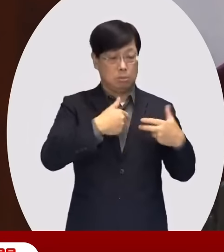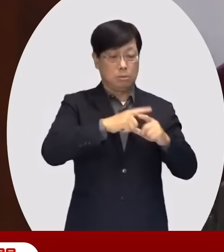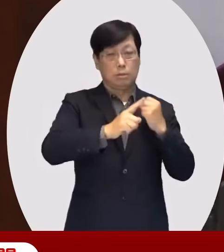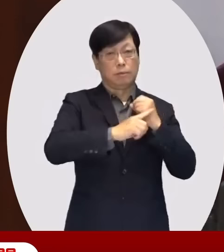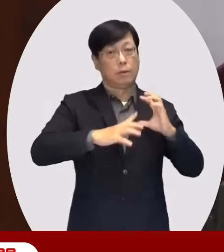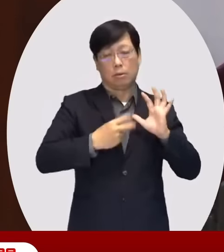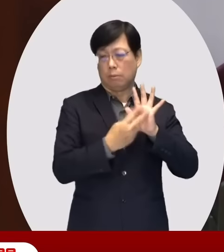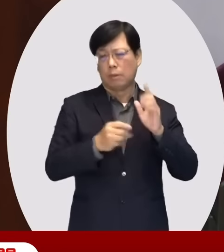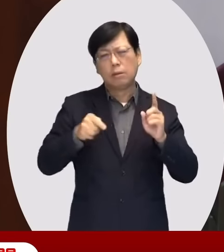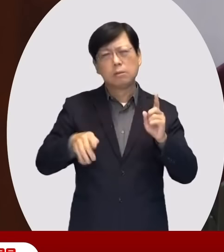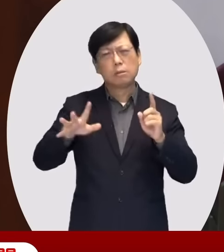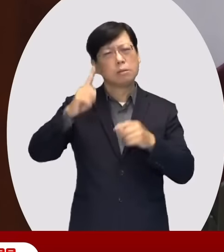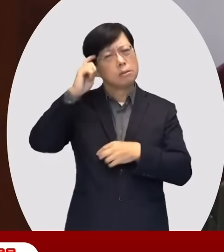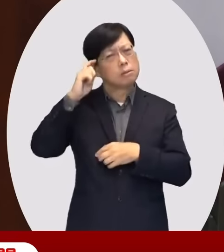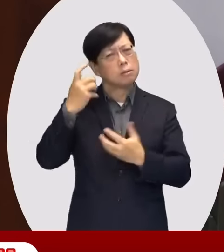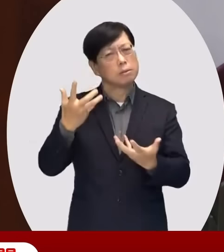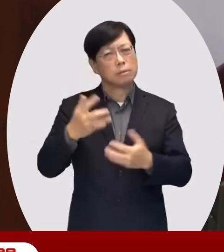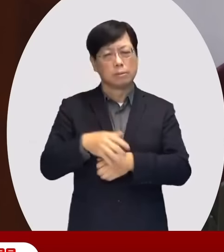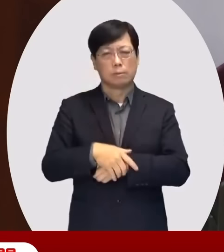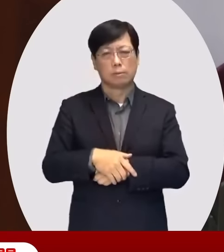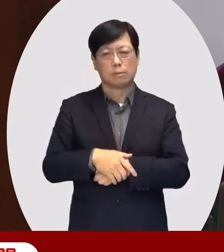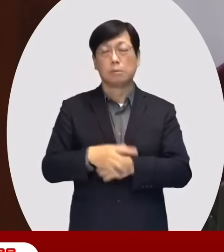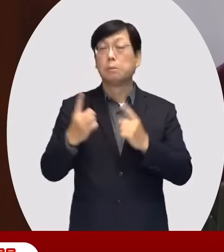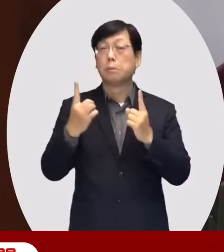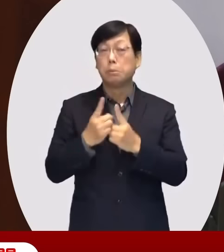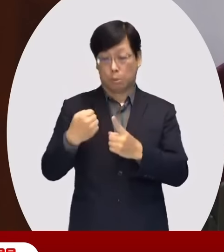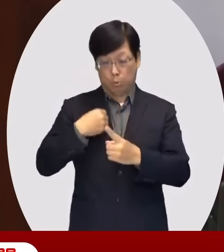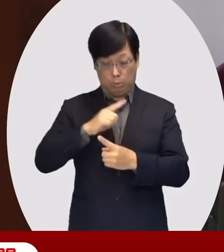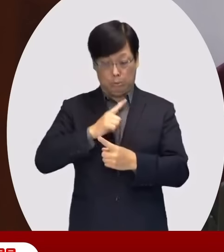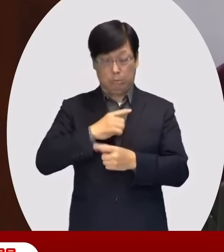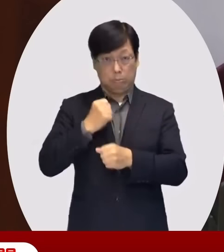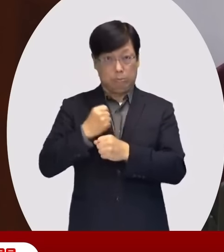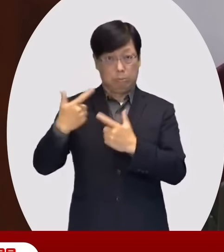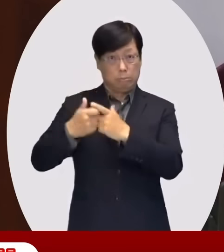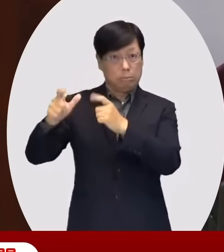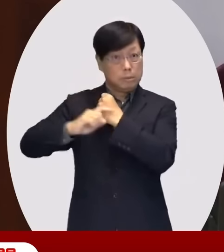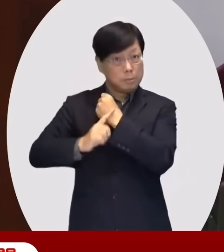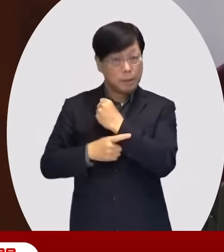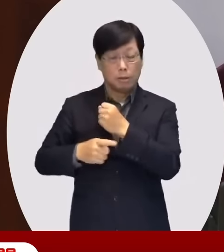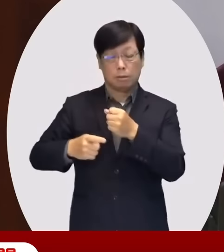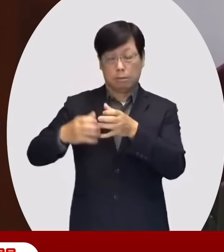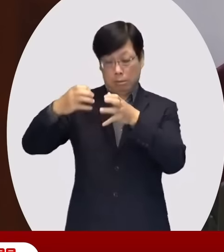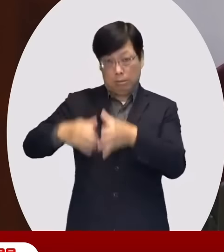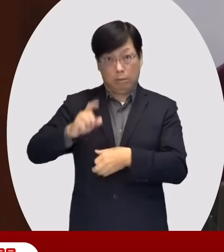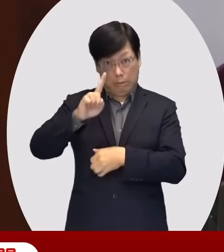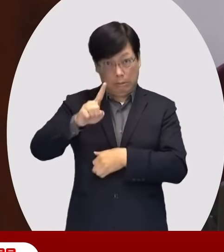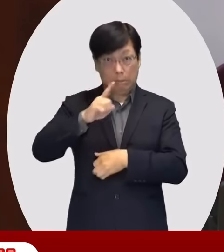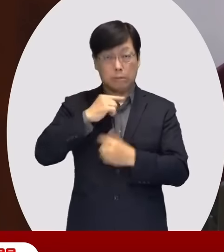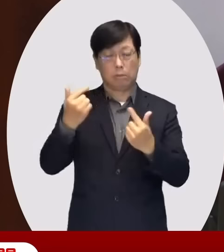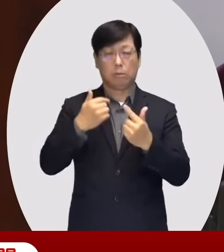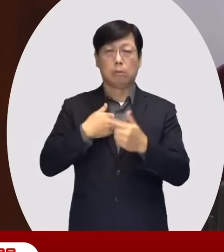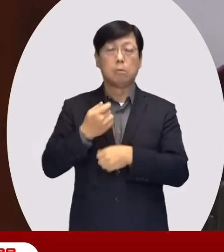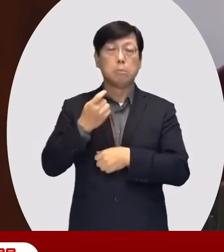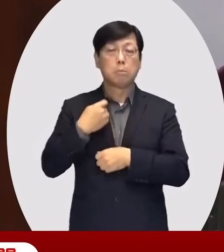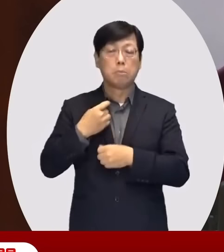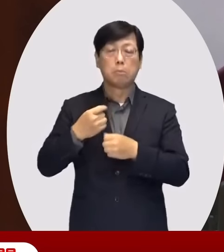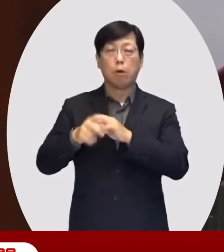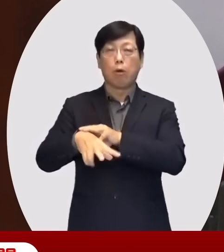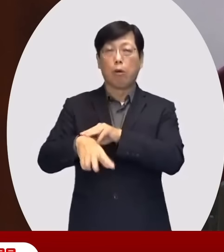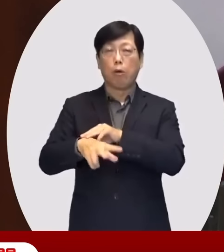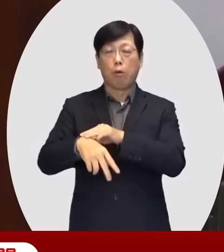才蔡大法官所讲，这有意义吗？对自己职权行使法立一个训示规